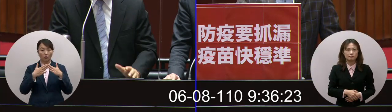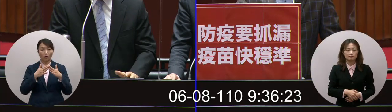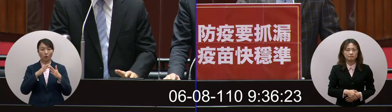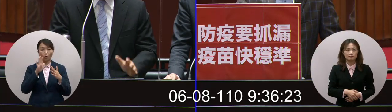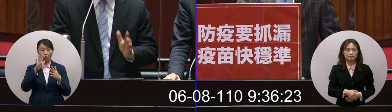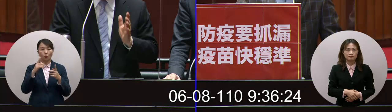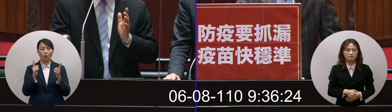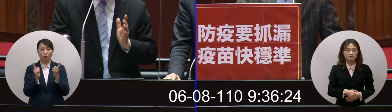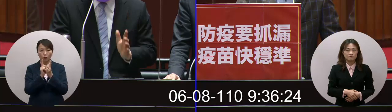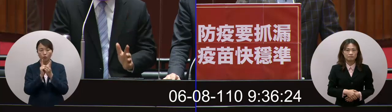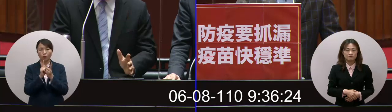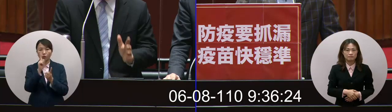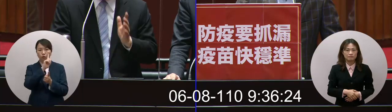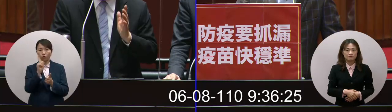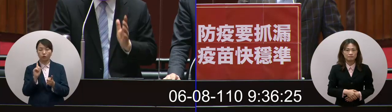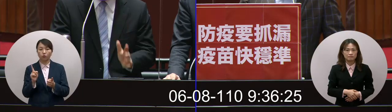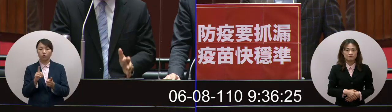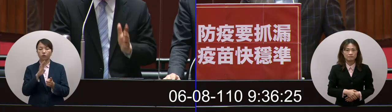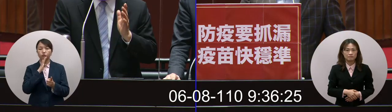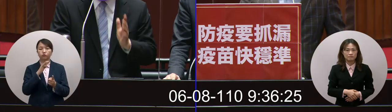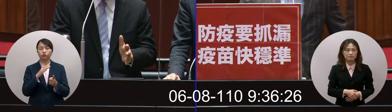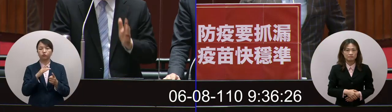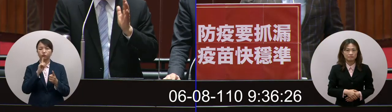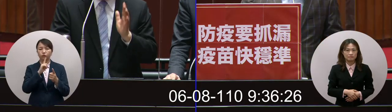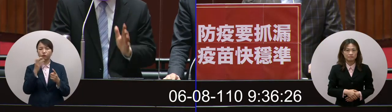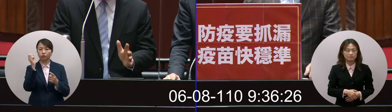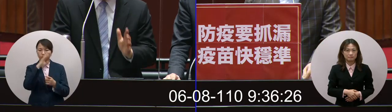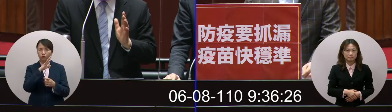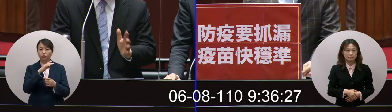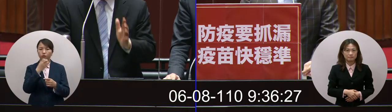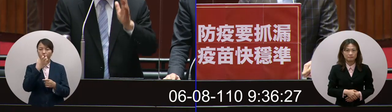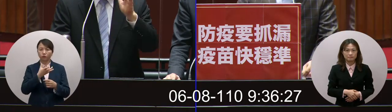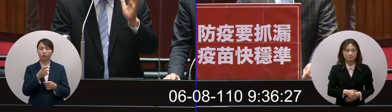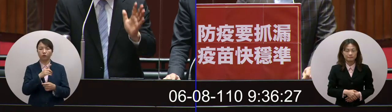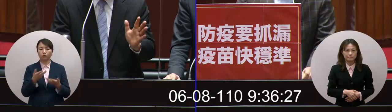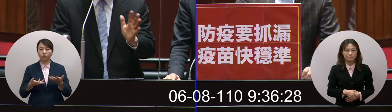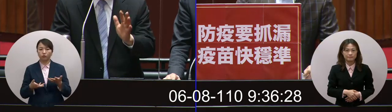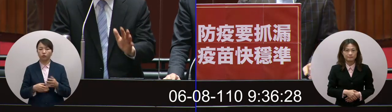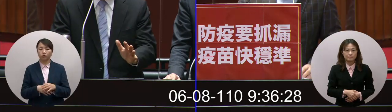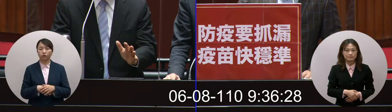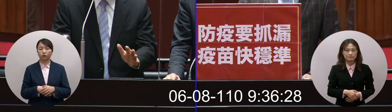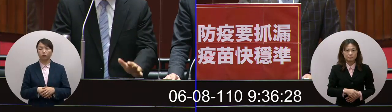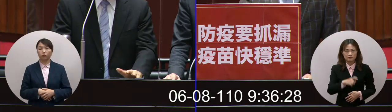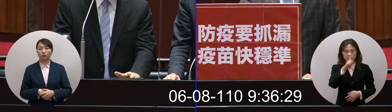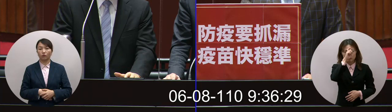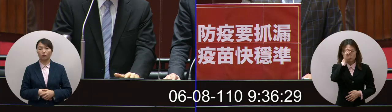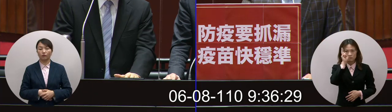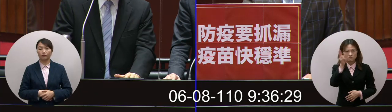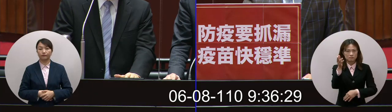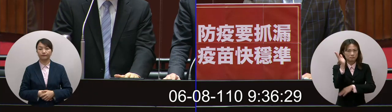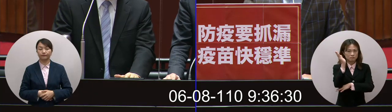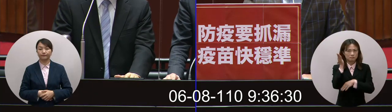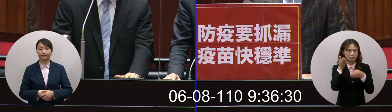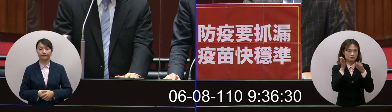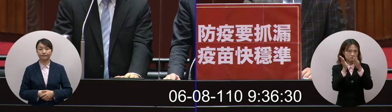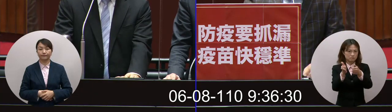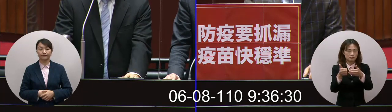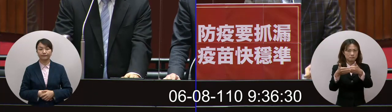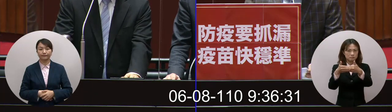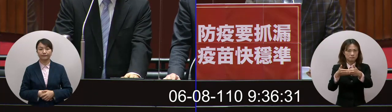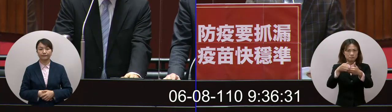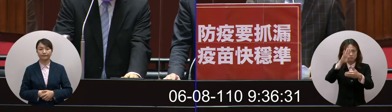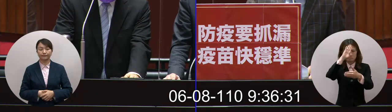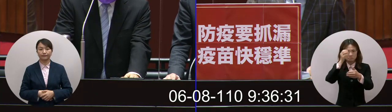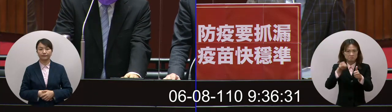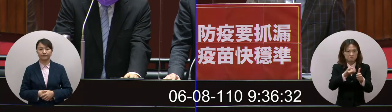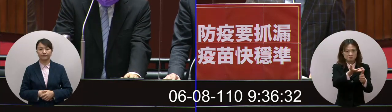若受到啥物重攻击、波及，还是啥物话？ 我要求政府针对中国武汉肺炎传染到全